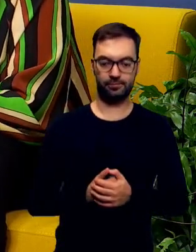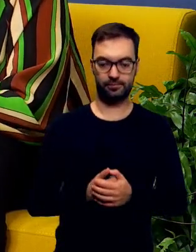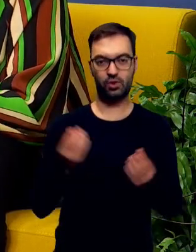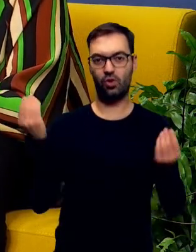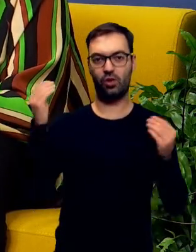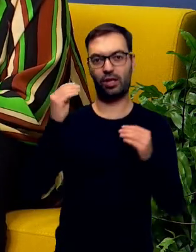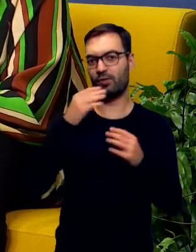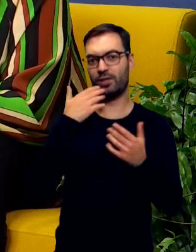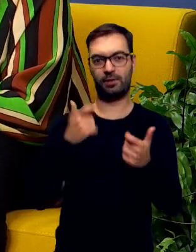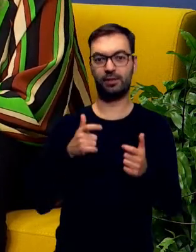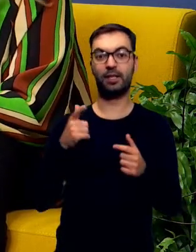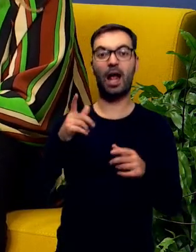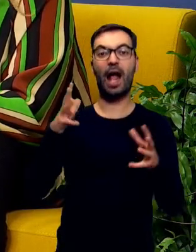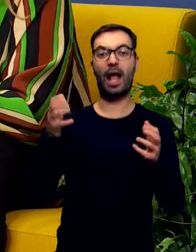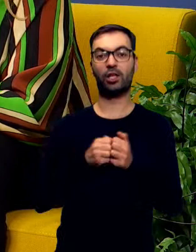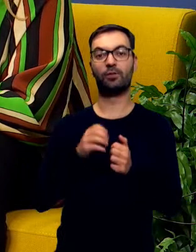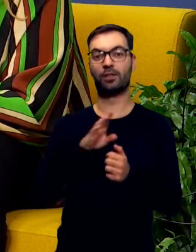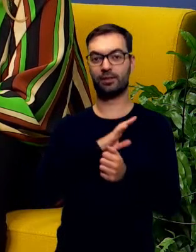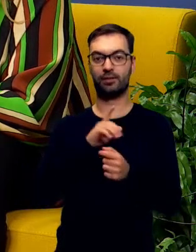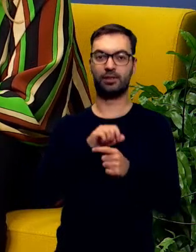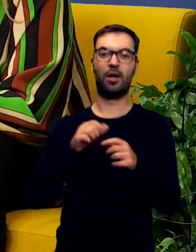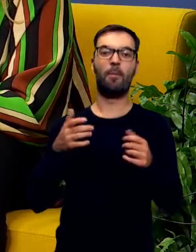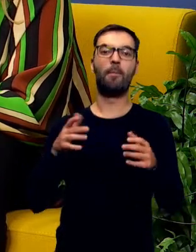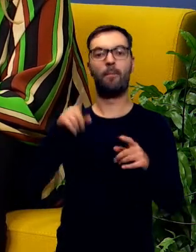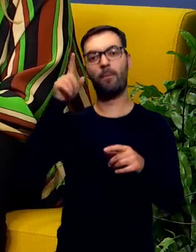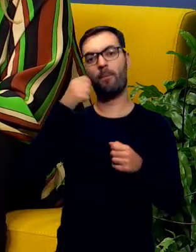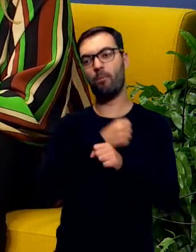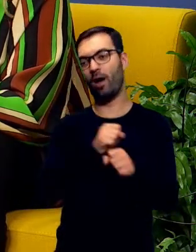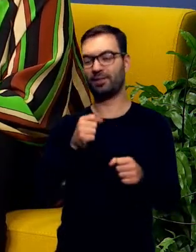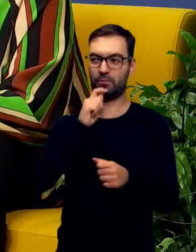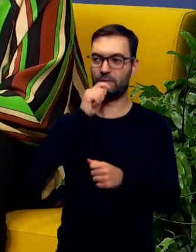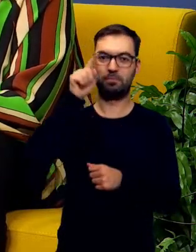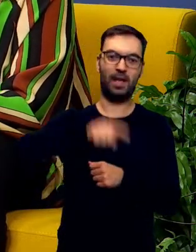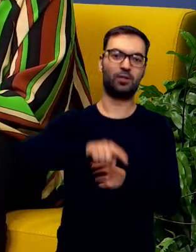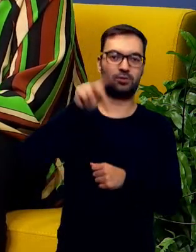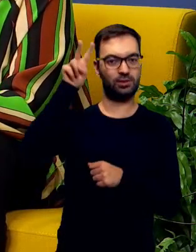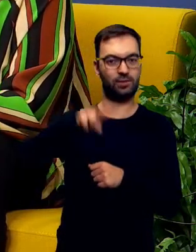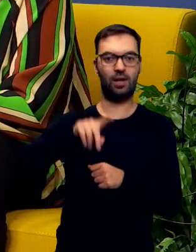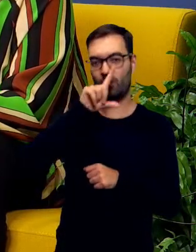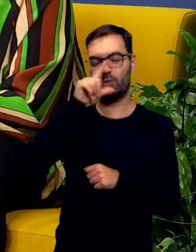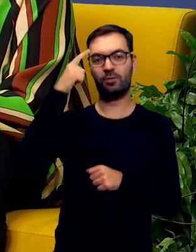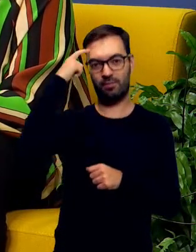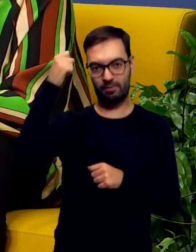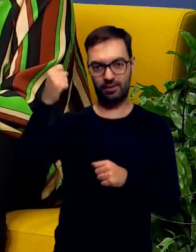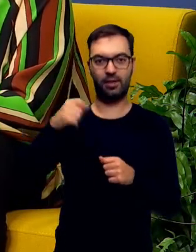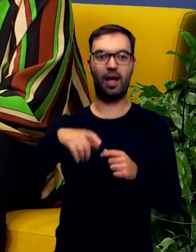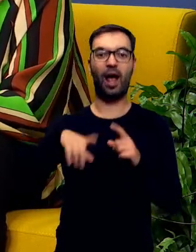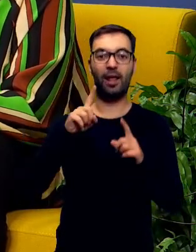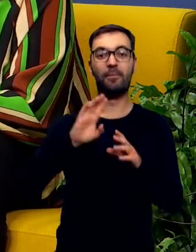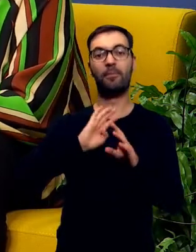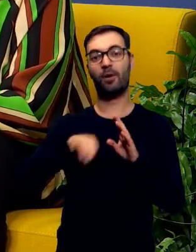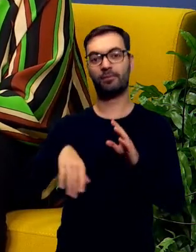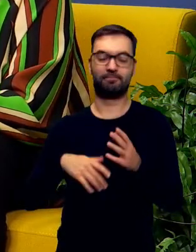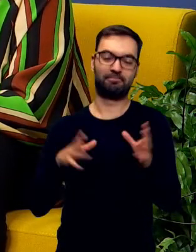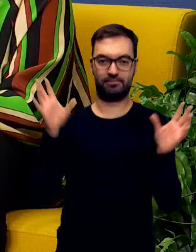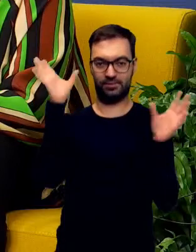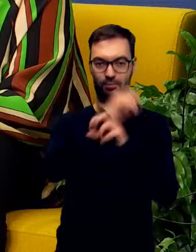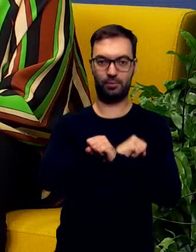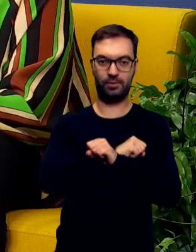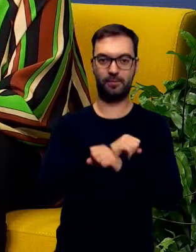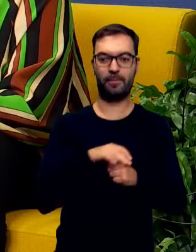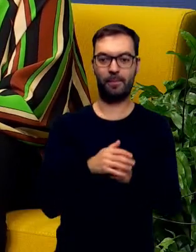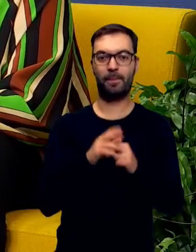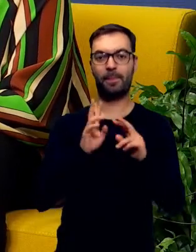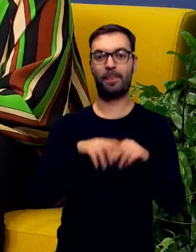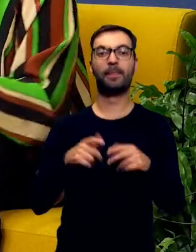Kiedy ginie ratownik, to zostaje bohaterem na miesiąc, na dwa, tak? Ludzie pamiętają o tym, ale potem się zapomina,